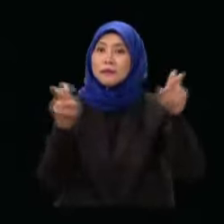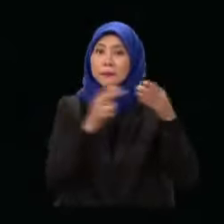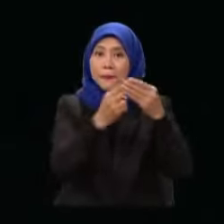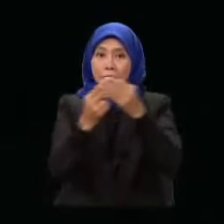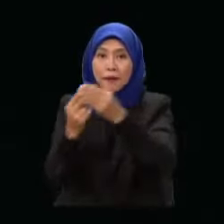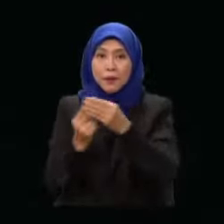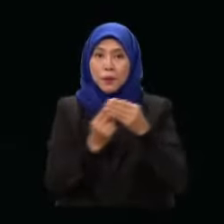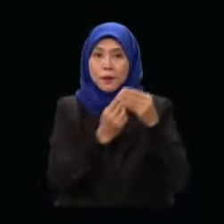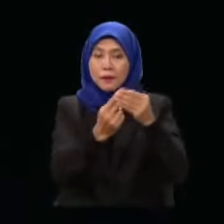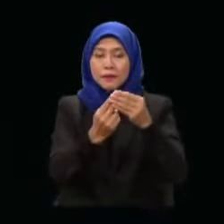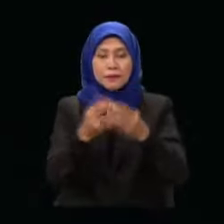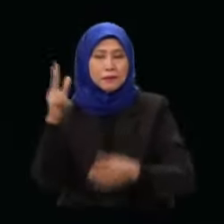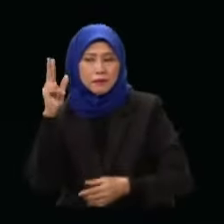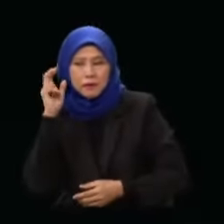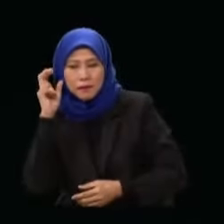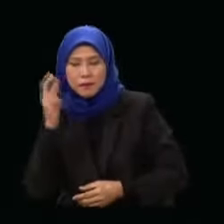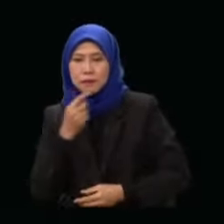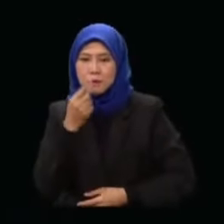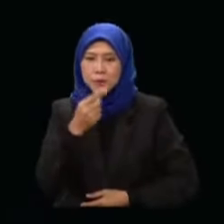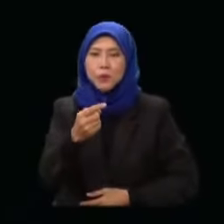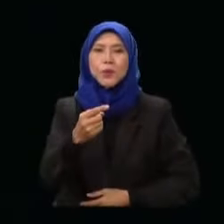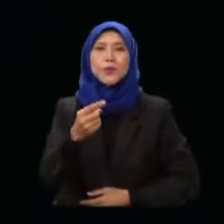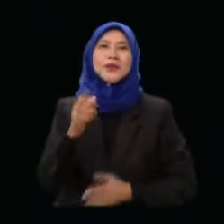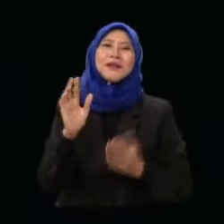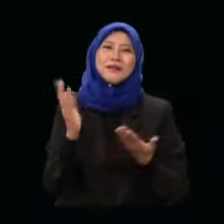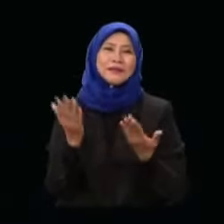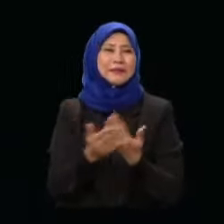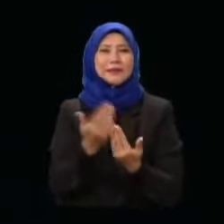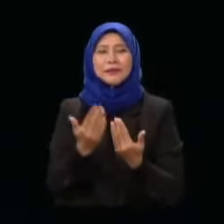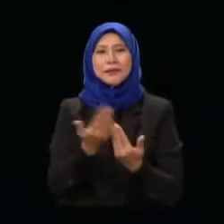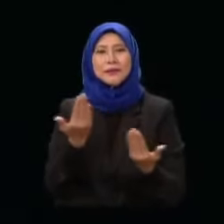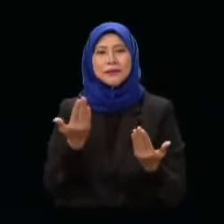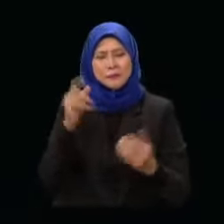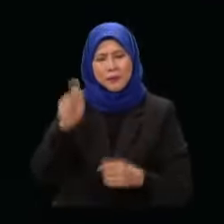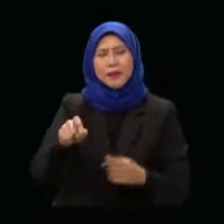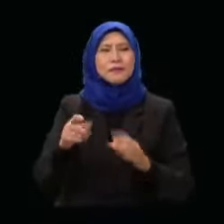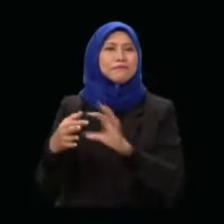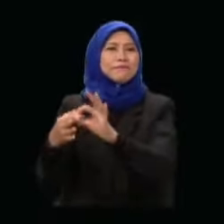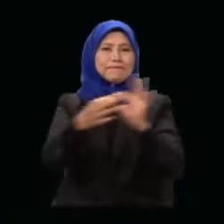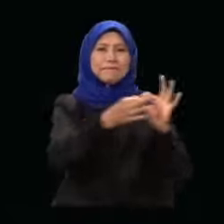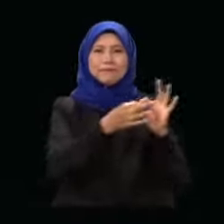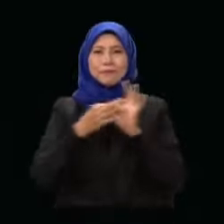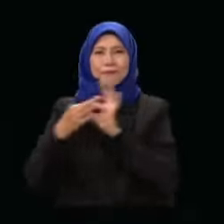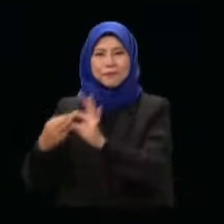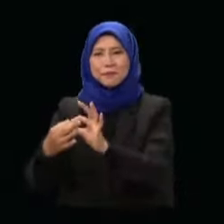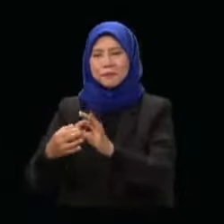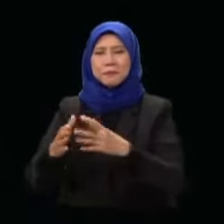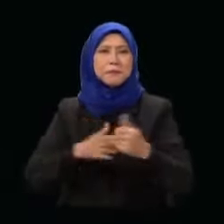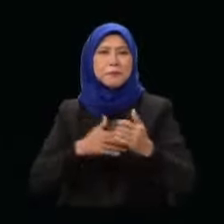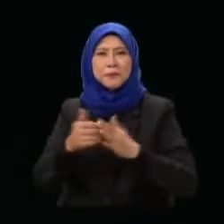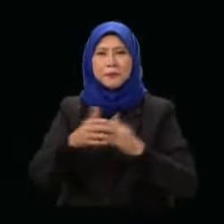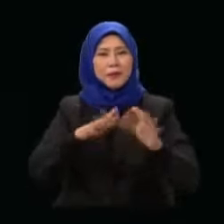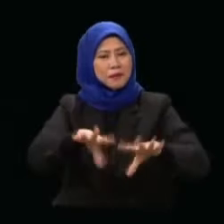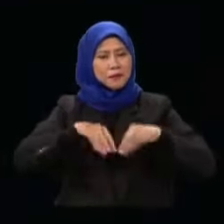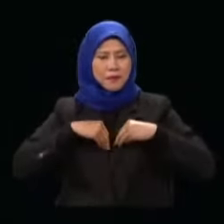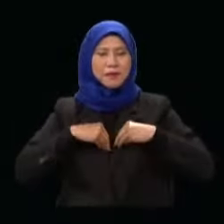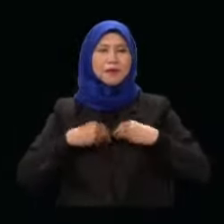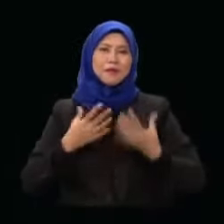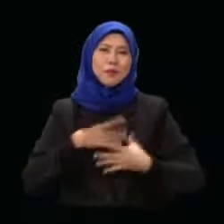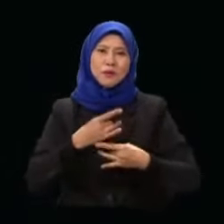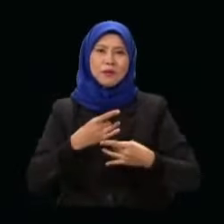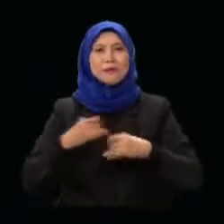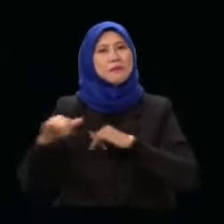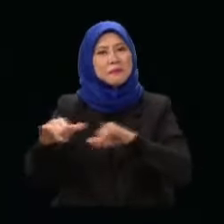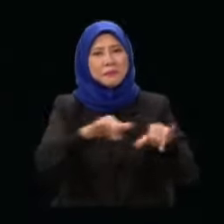diri Tengah pilih sebut terlalu ringan Allah perpaduan teh Bersatu padu ajalah sukrosa mosuko berpadu hal Tetapi